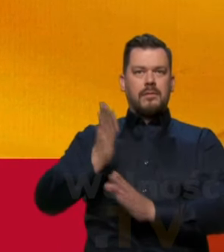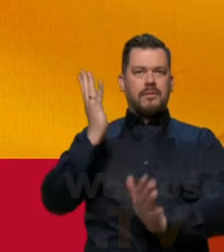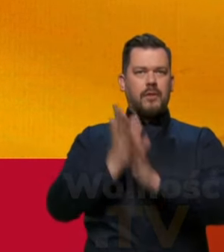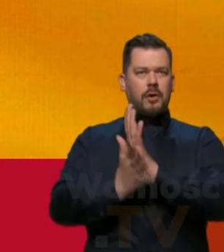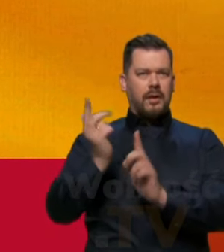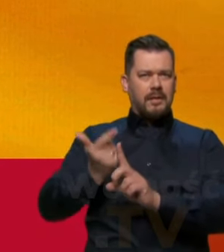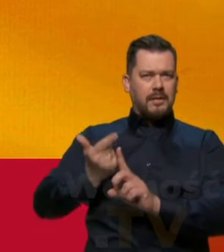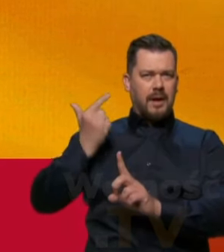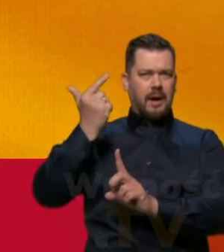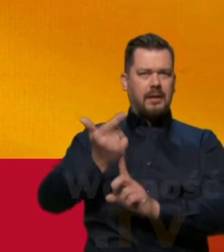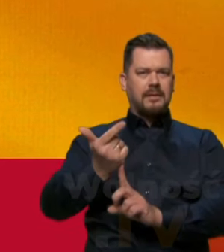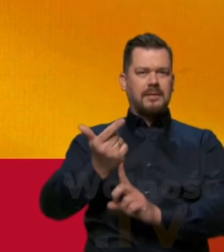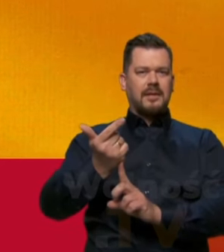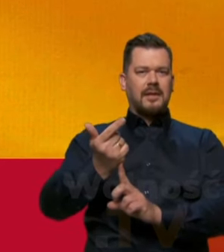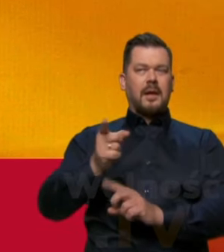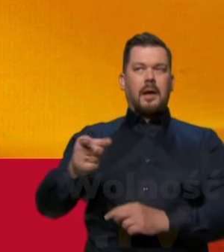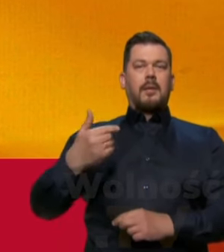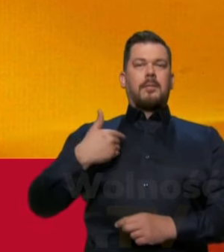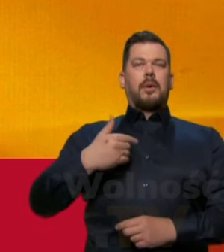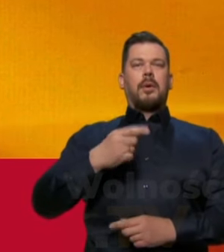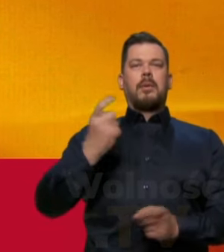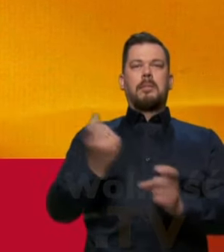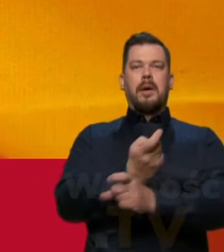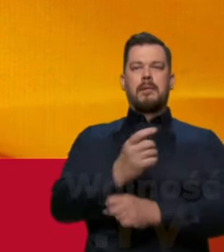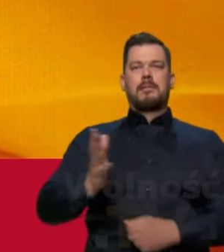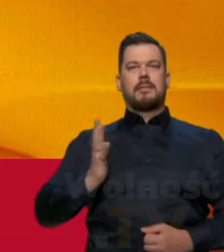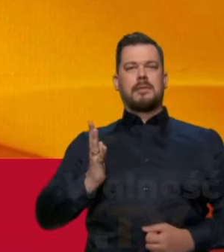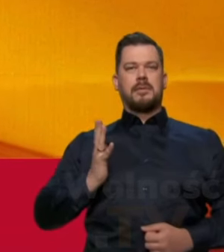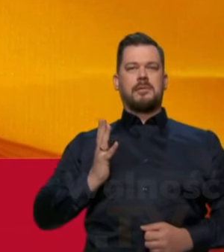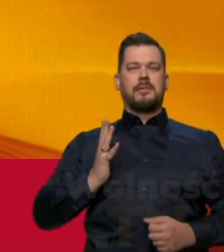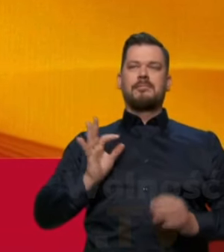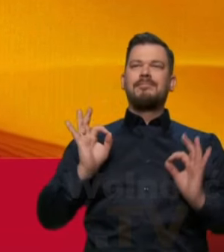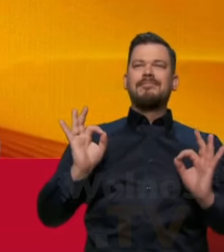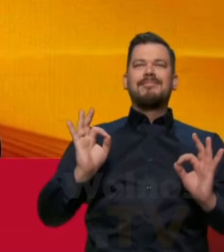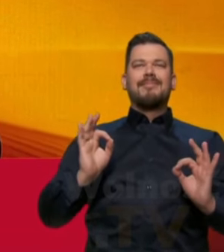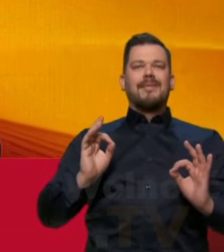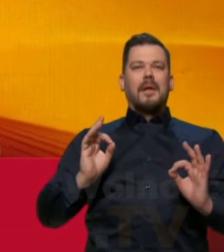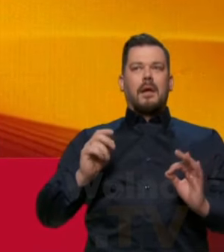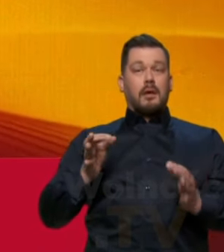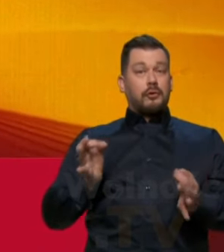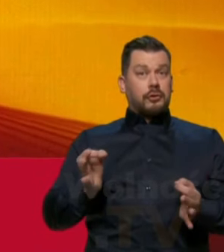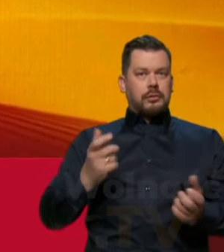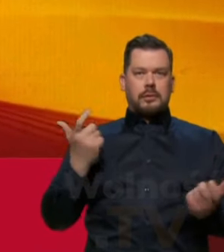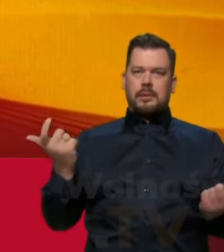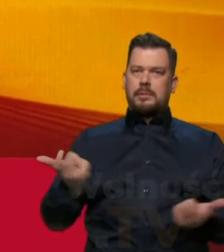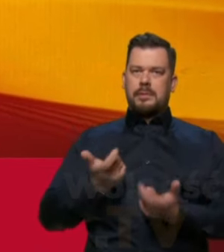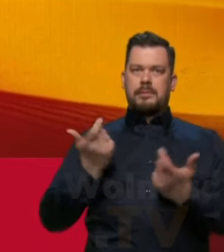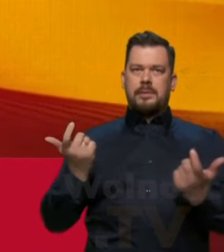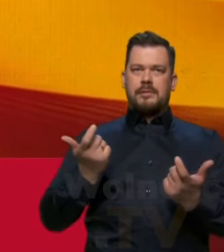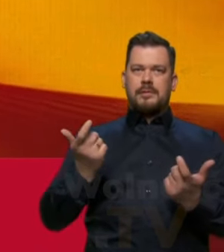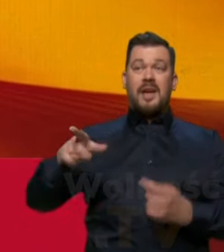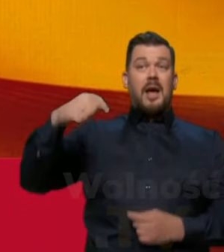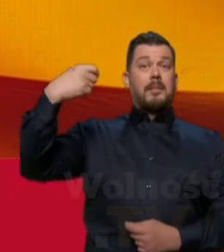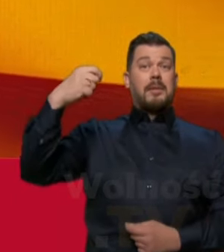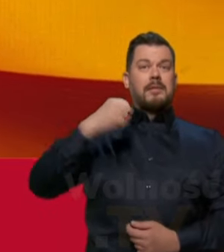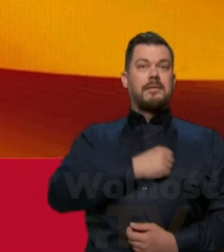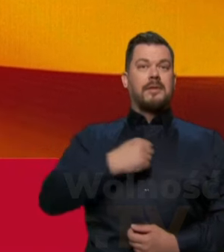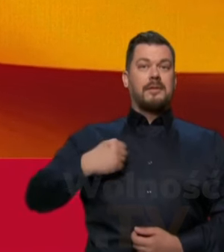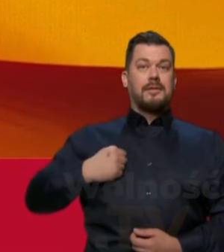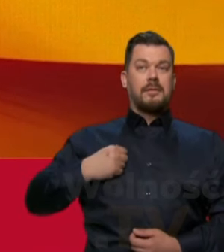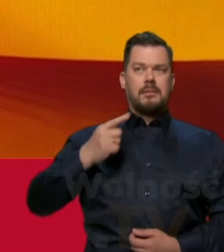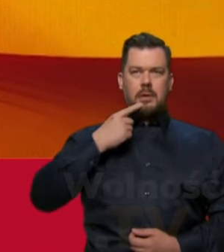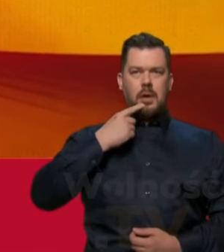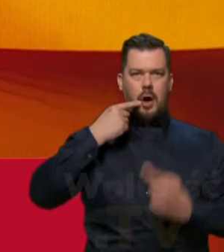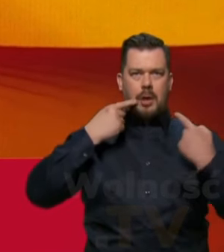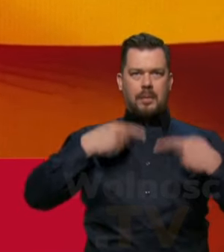I nasz świat, który był do tej pory bezpieczny albo zdawał się takim być, dzisiaj jest o wiele groźniejszy. A prezydent Warszawy odpowiada za